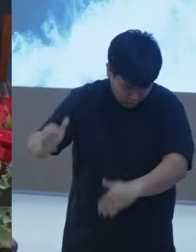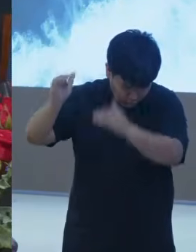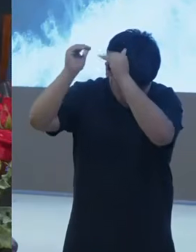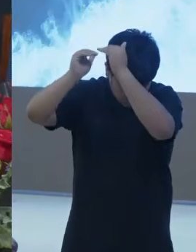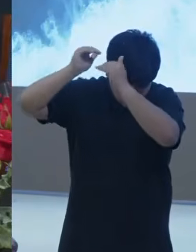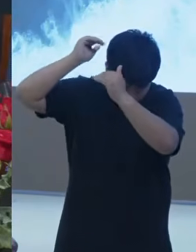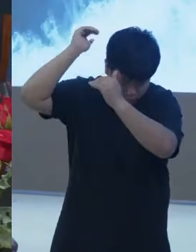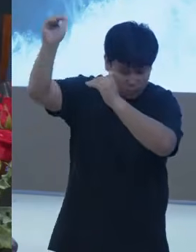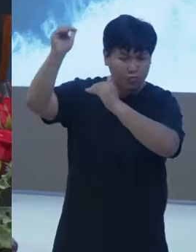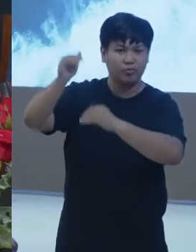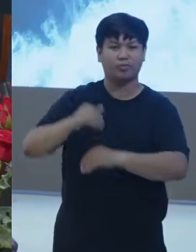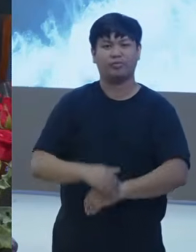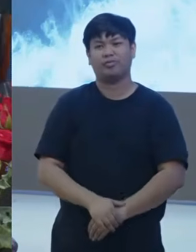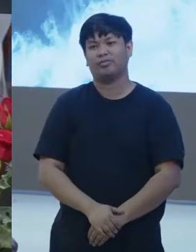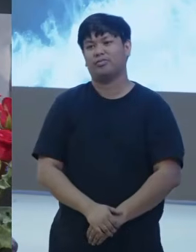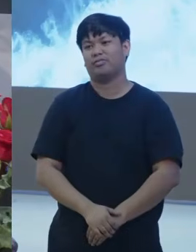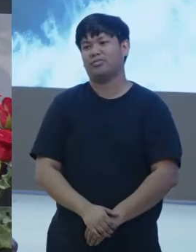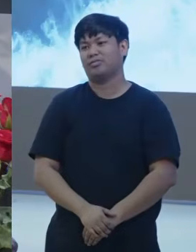done?